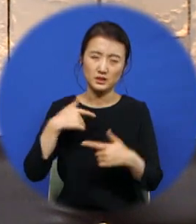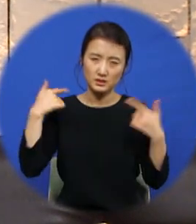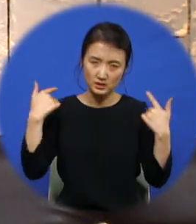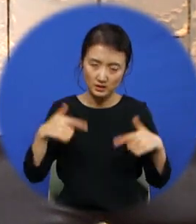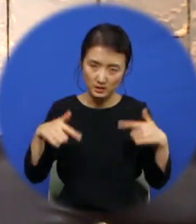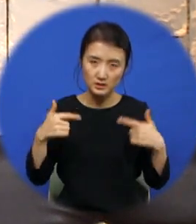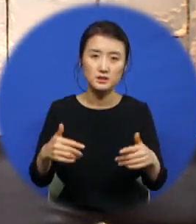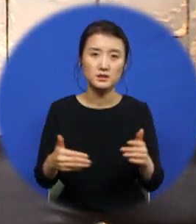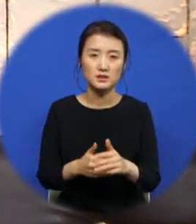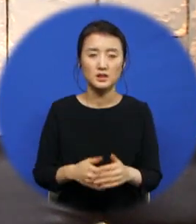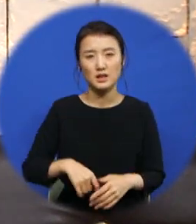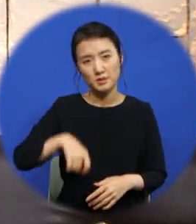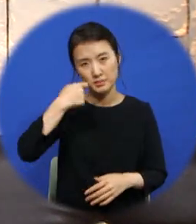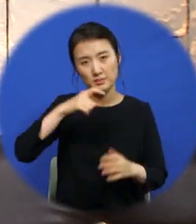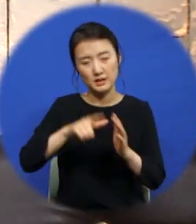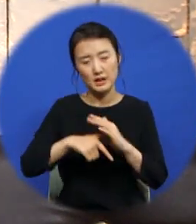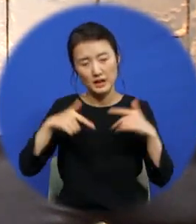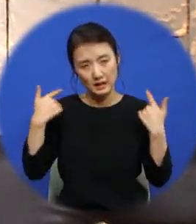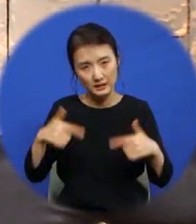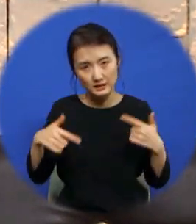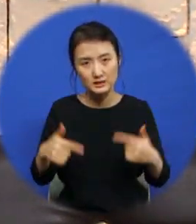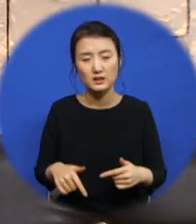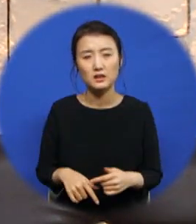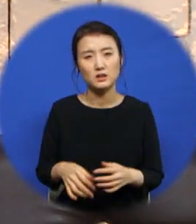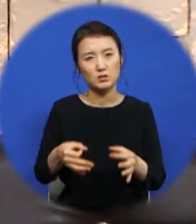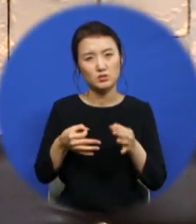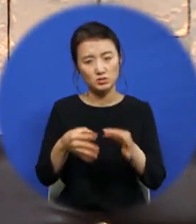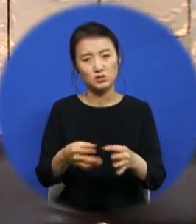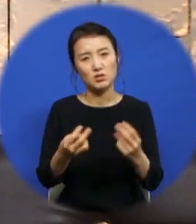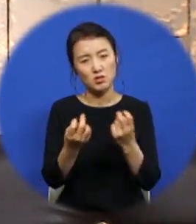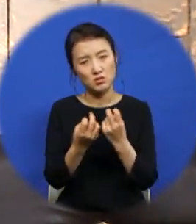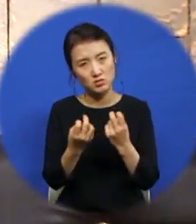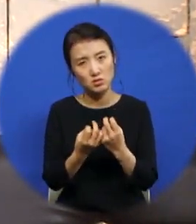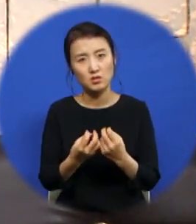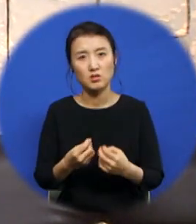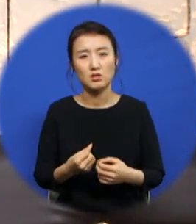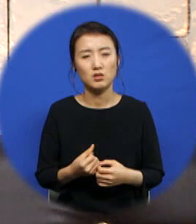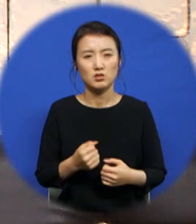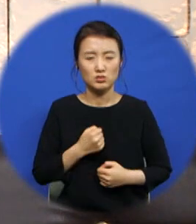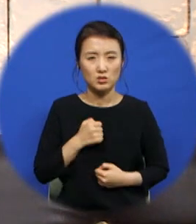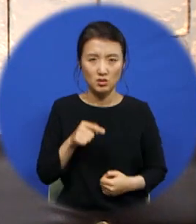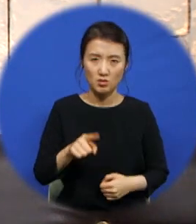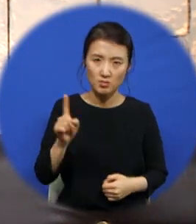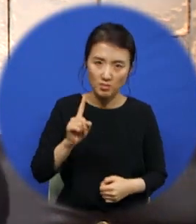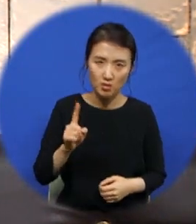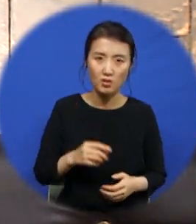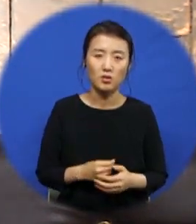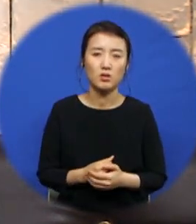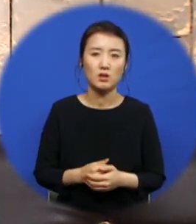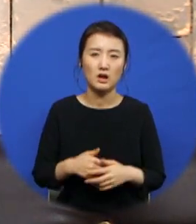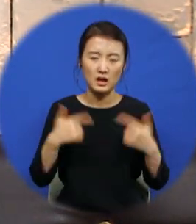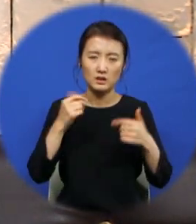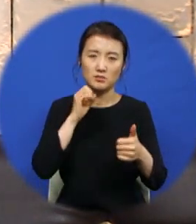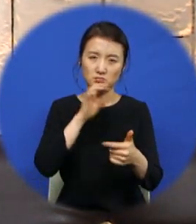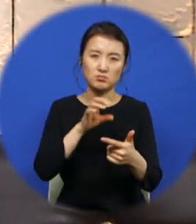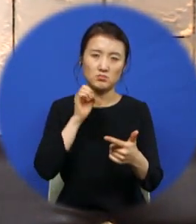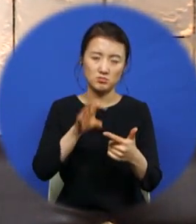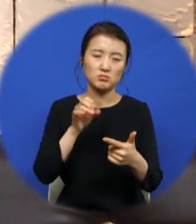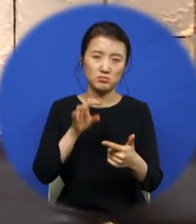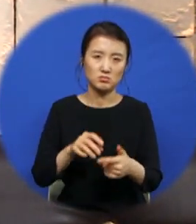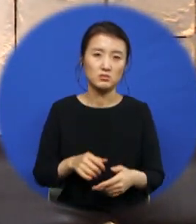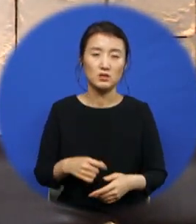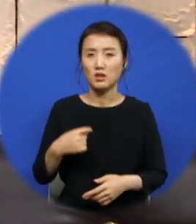예 밥상머리에서 우리가 돈을 어떻게 투자해야 될 것인가 뭘 주의해야 될 것인가 저는 못 배웠어요